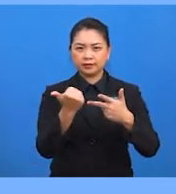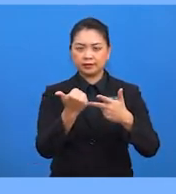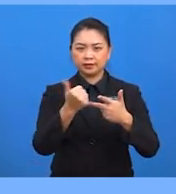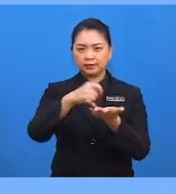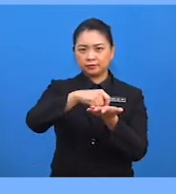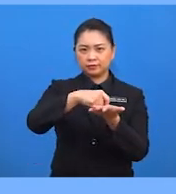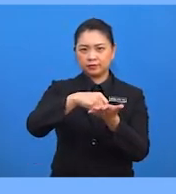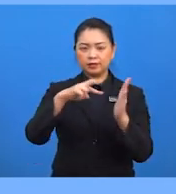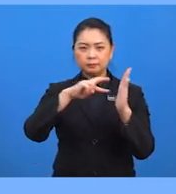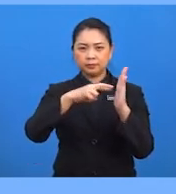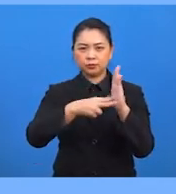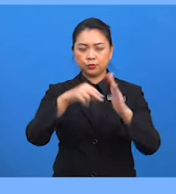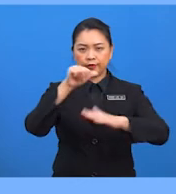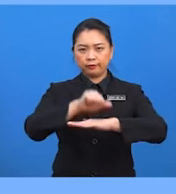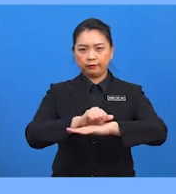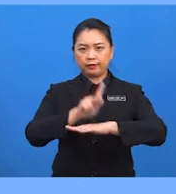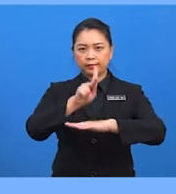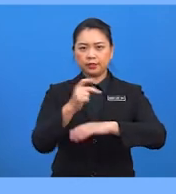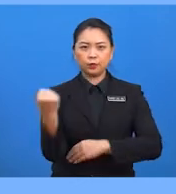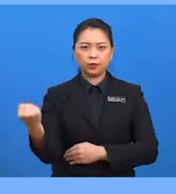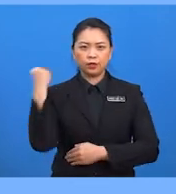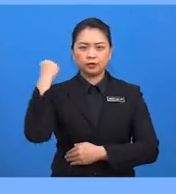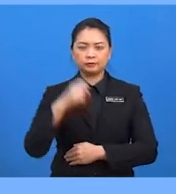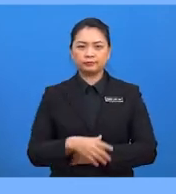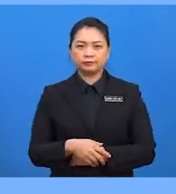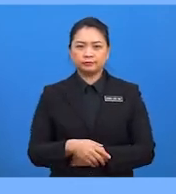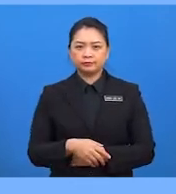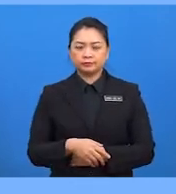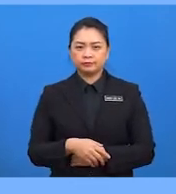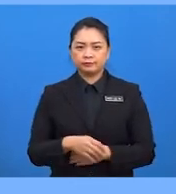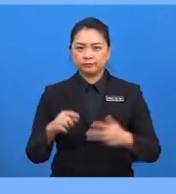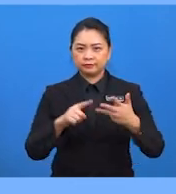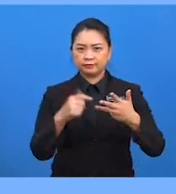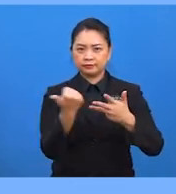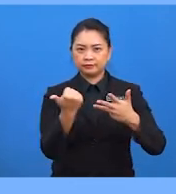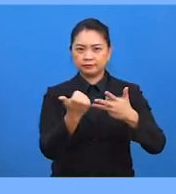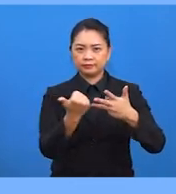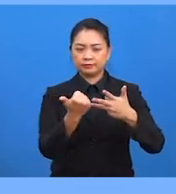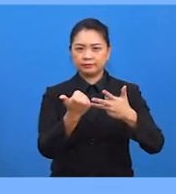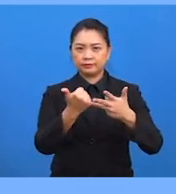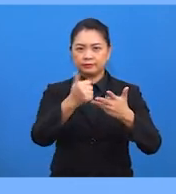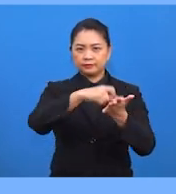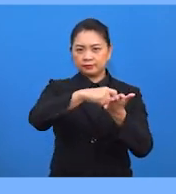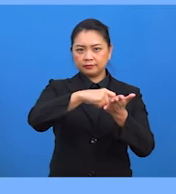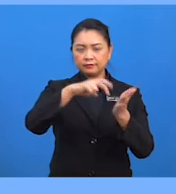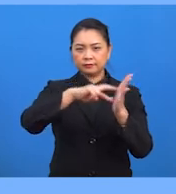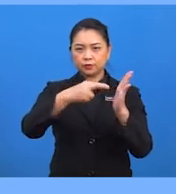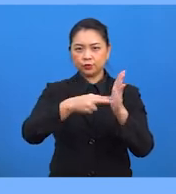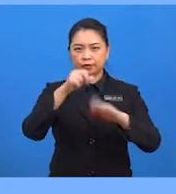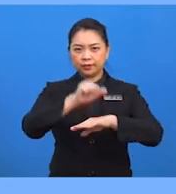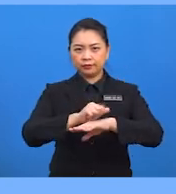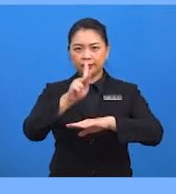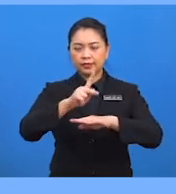Ketiga, menyatakan maksud alkali kuat. Keempat,